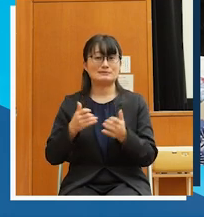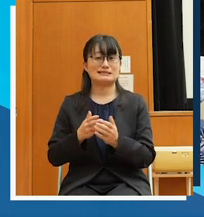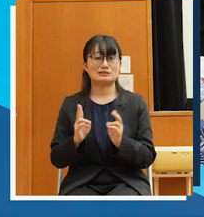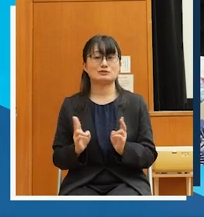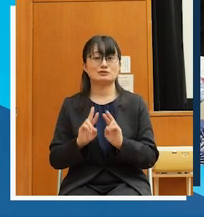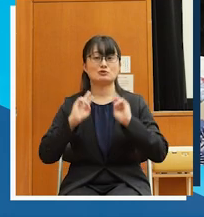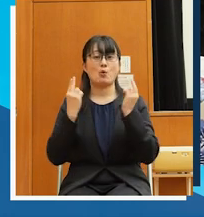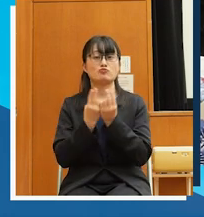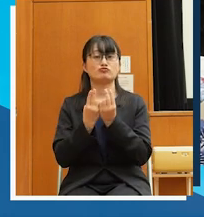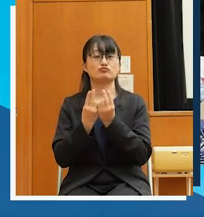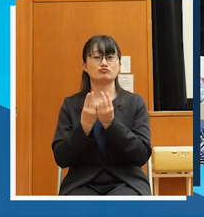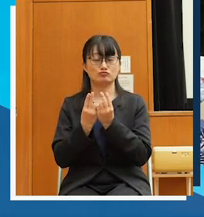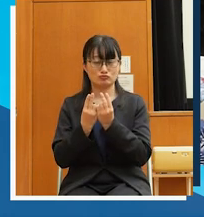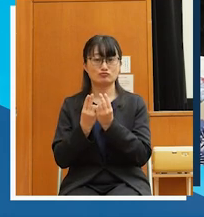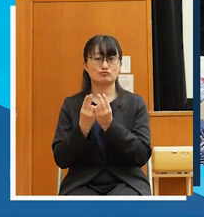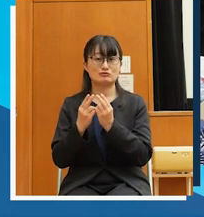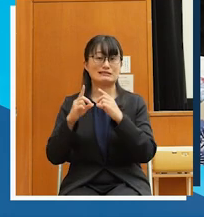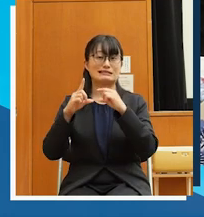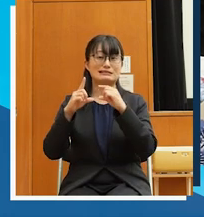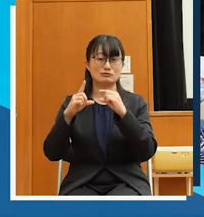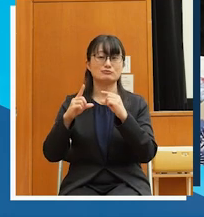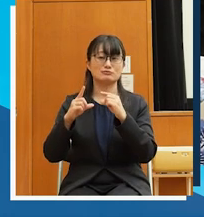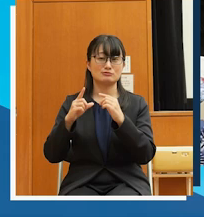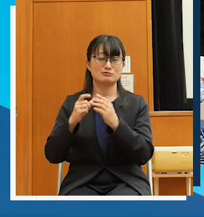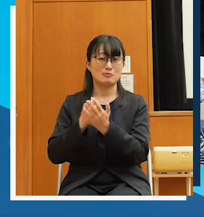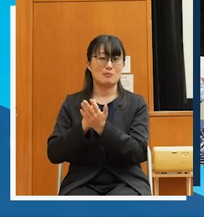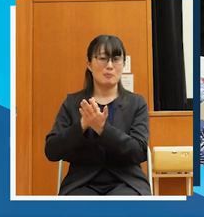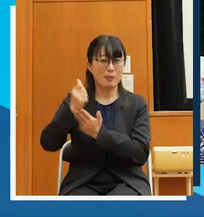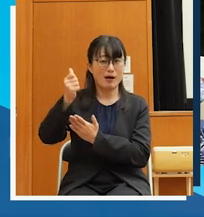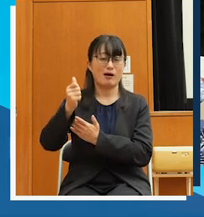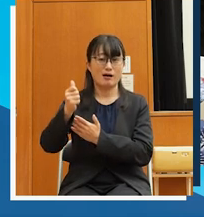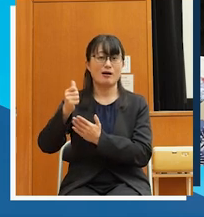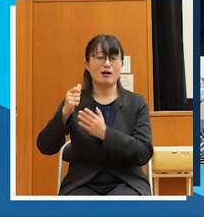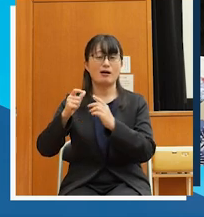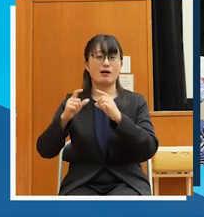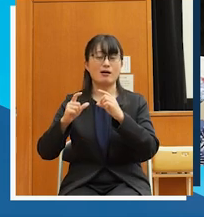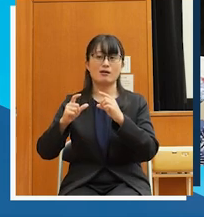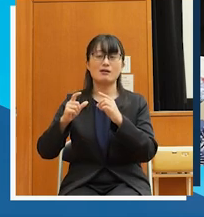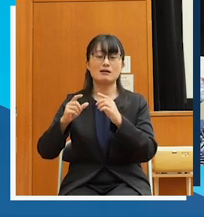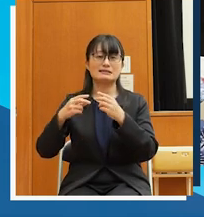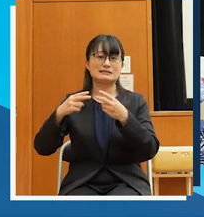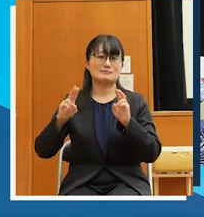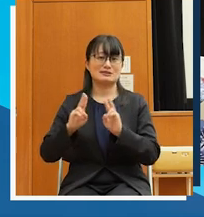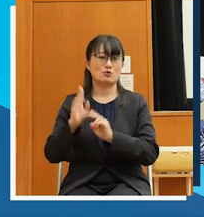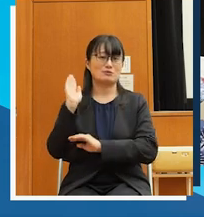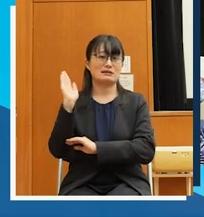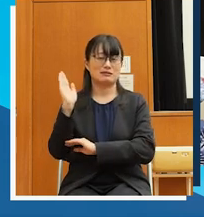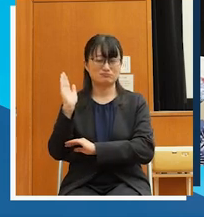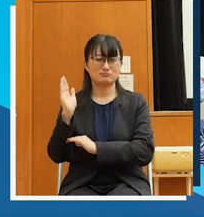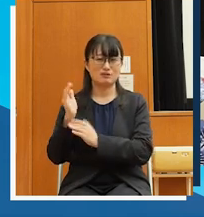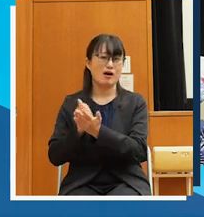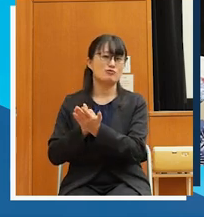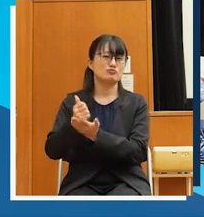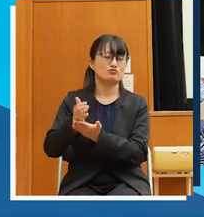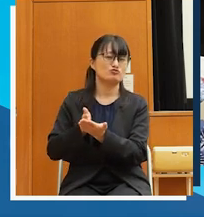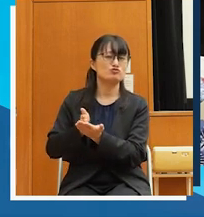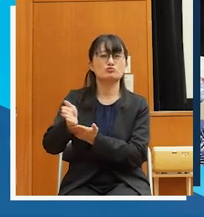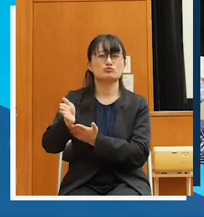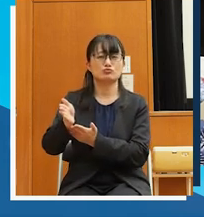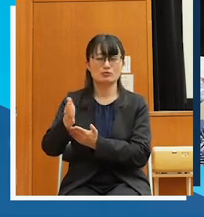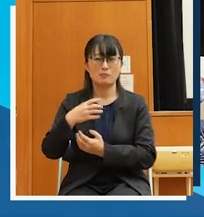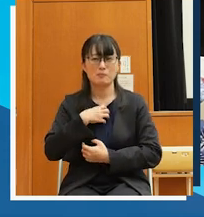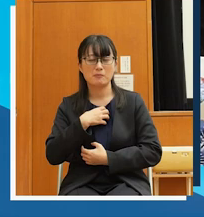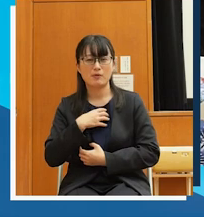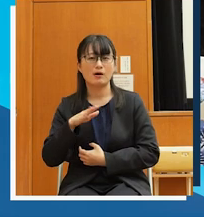と何か手を打たないと沖縄もま本土と一緒になってしまうんじゃないかとかあこういうものを打破する方法ってのは何かあるんじゃないでしょうか